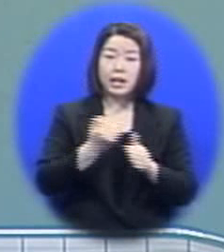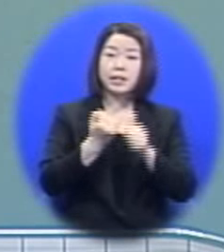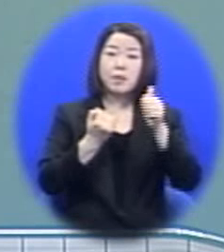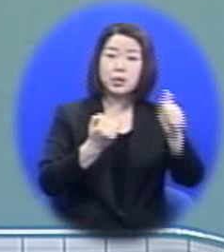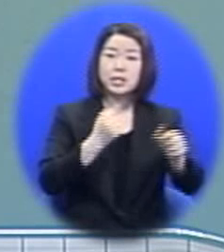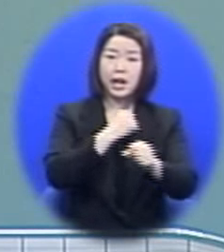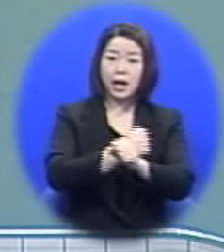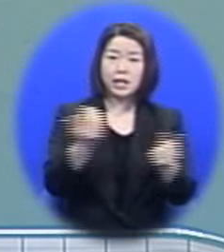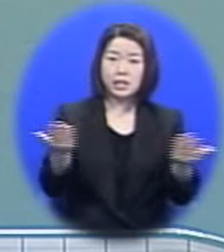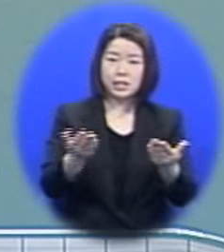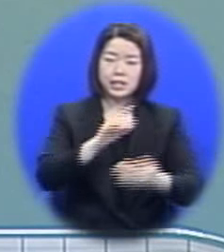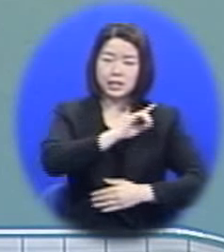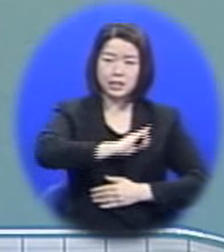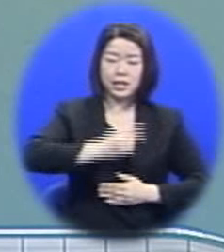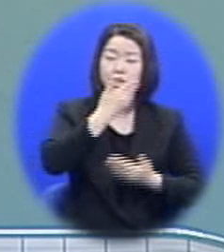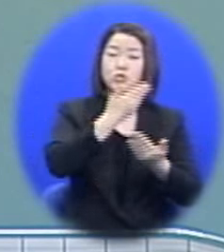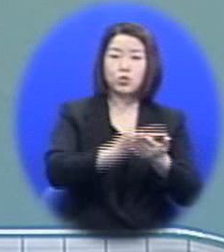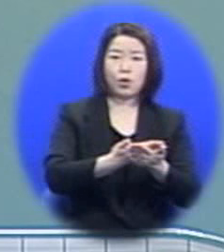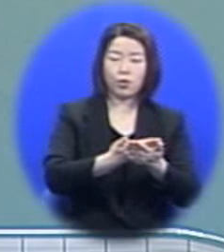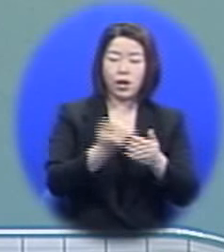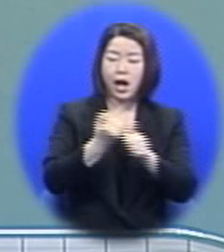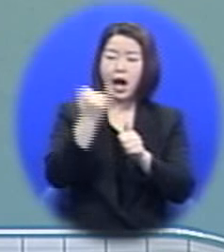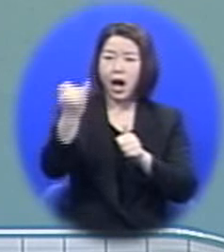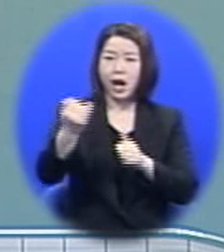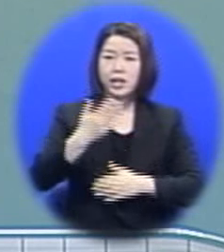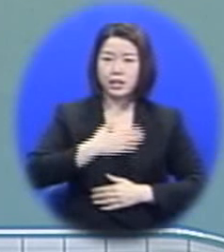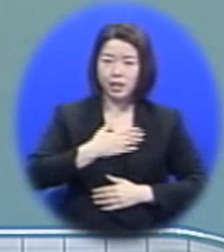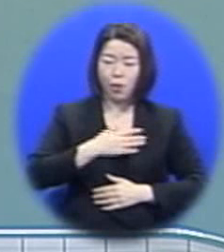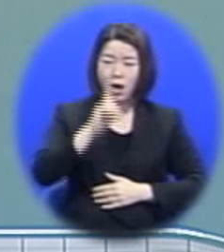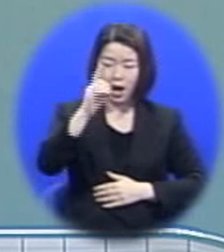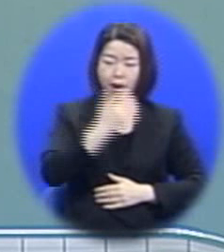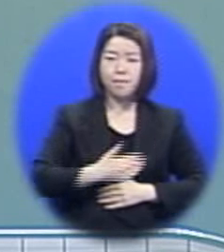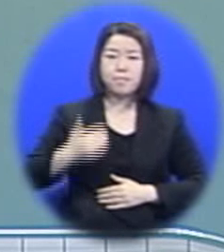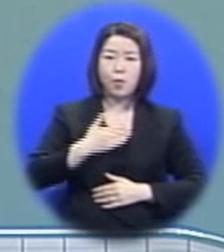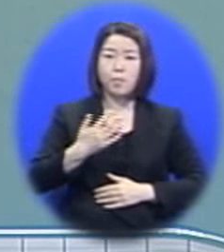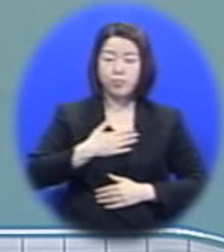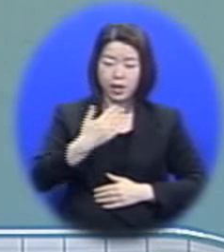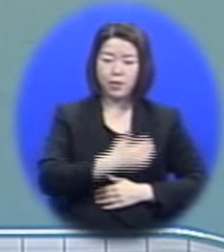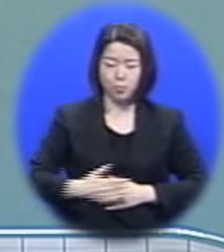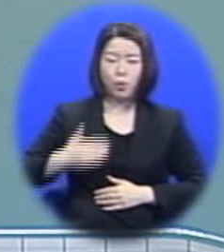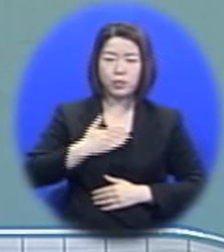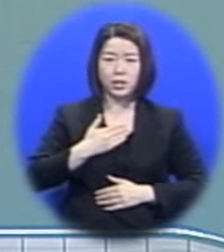가장 중요한 일. 아내는 나와 한 몸이다. 내